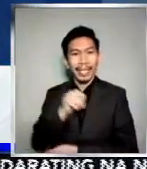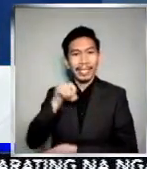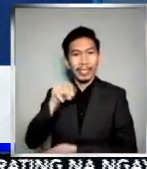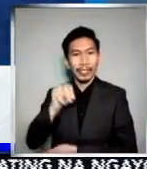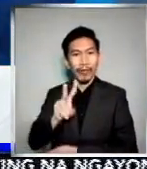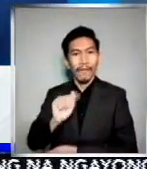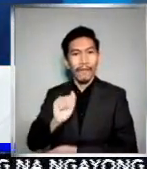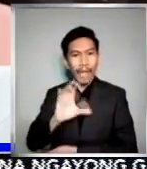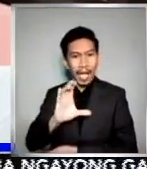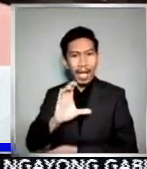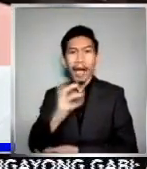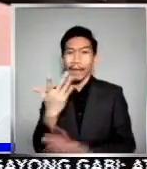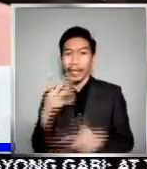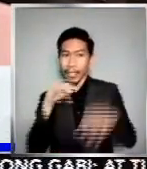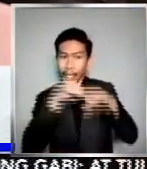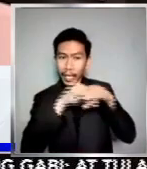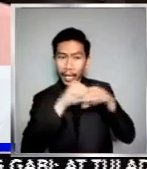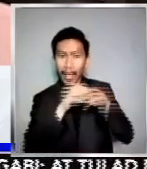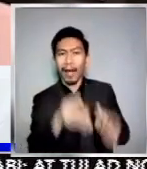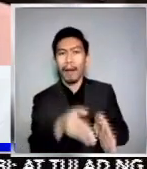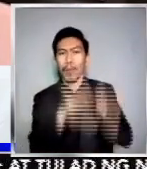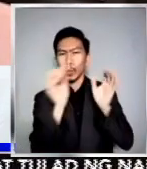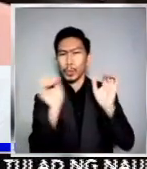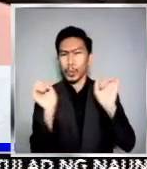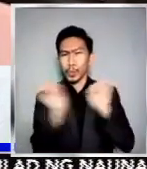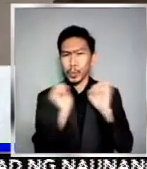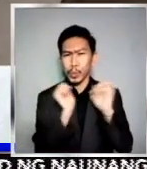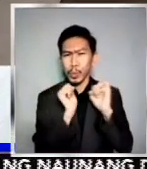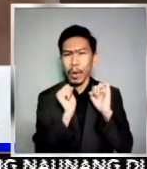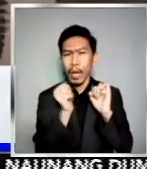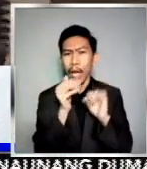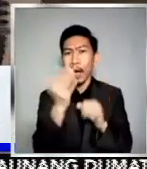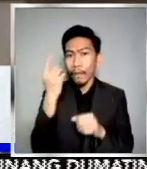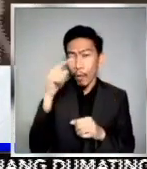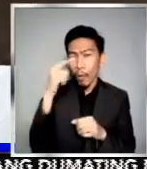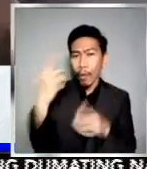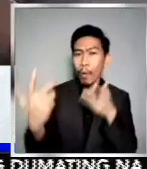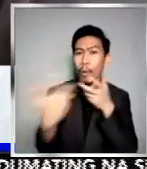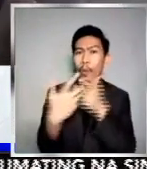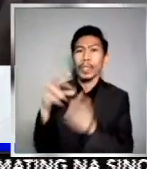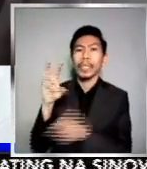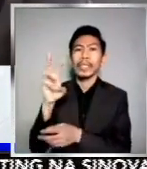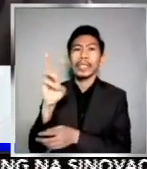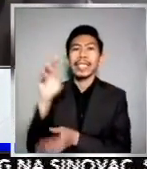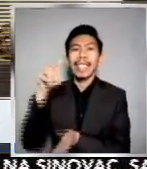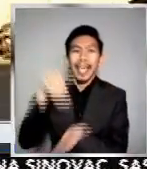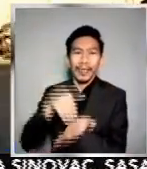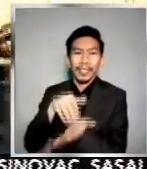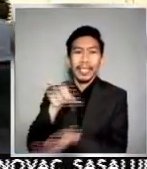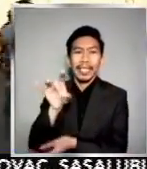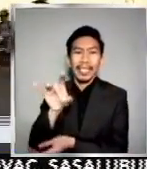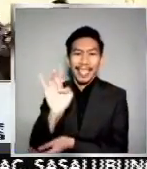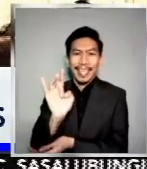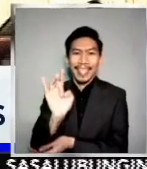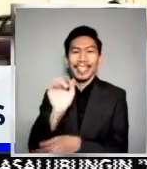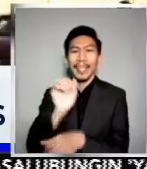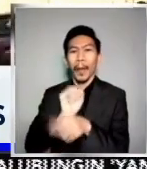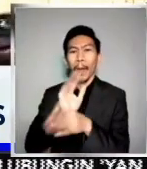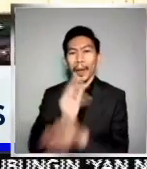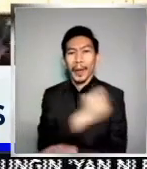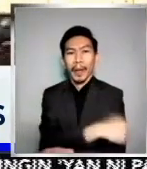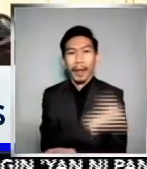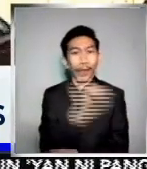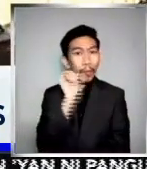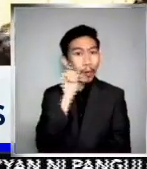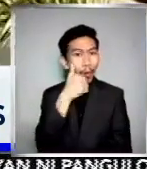facility. Sapat para sa 16,800 health workers. Bukas, sisimulan ang pagbabakuna sa Mindanao